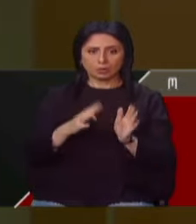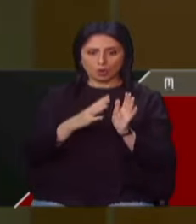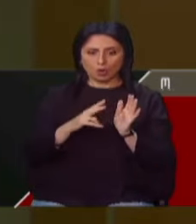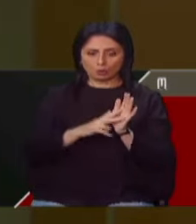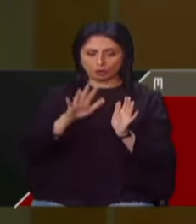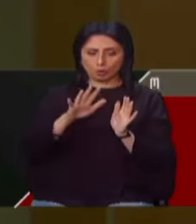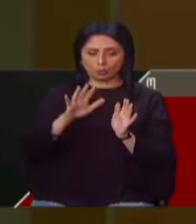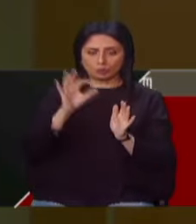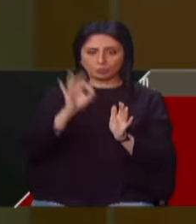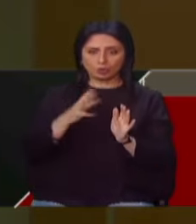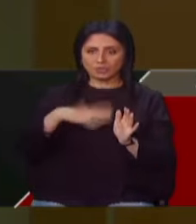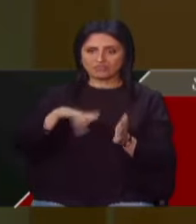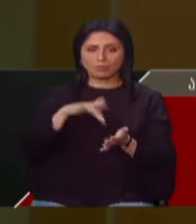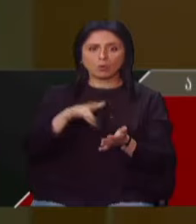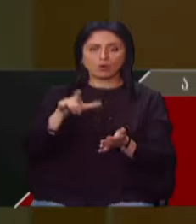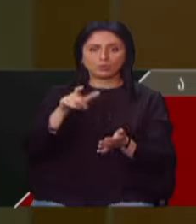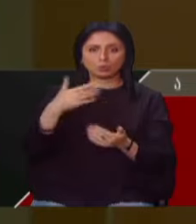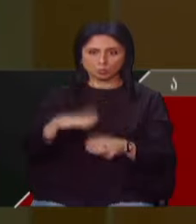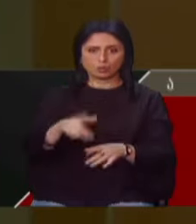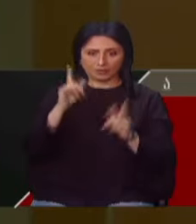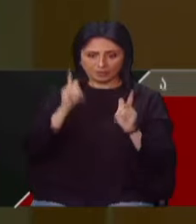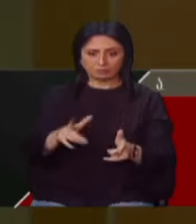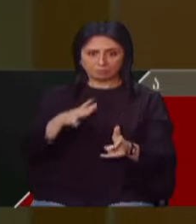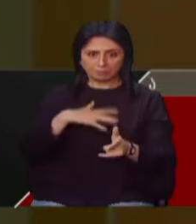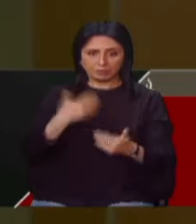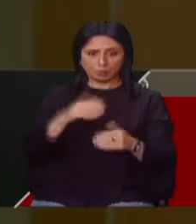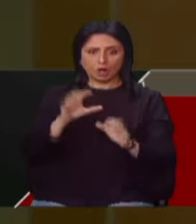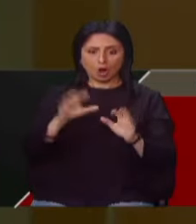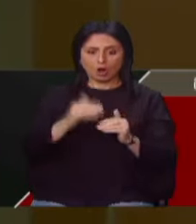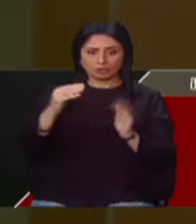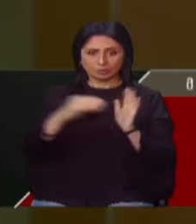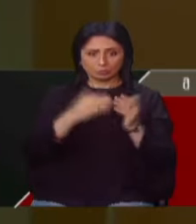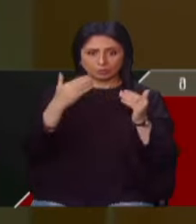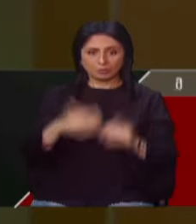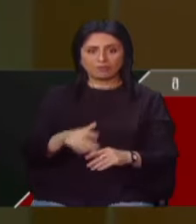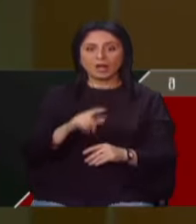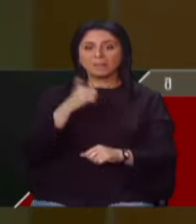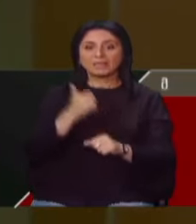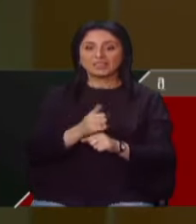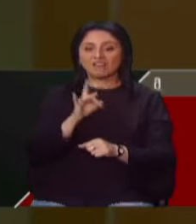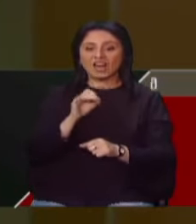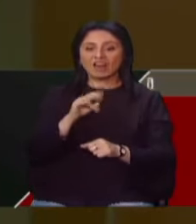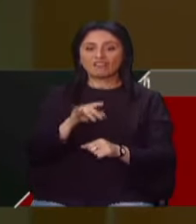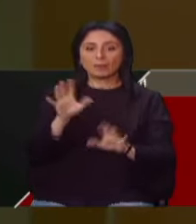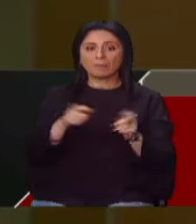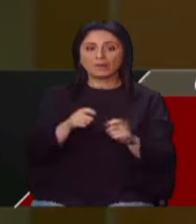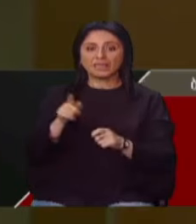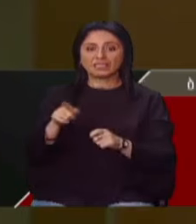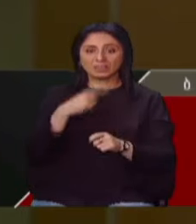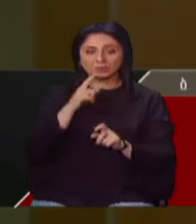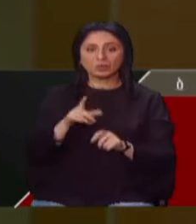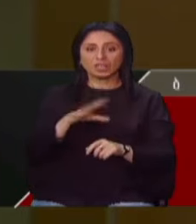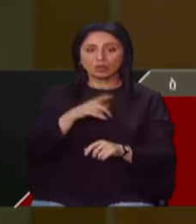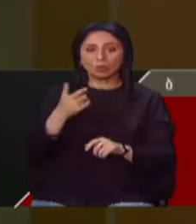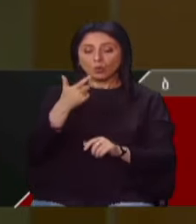the Hutiprocent, Sakatos, Mokala Kevis, Emkroba, Urat, Latikur, Samitom, Picro from Tavari referendum, Albert President.